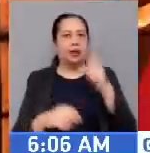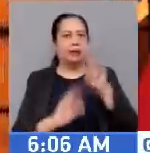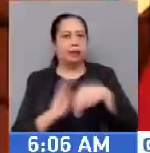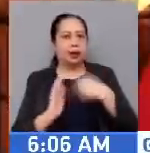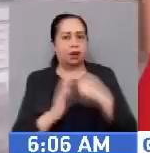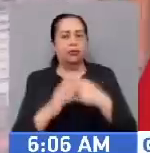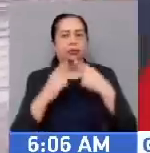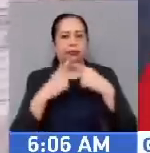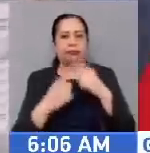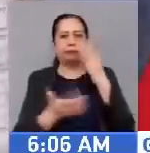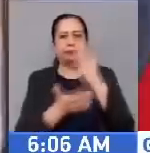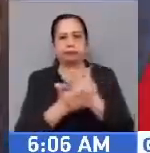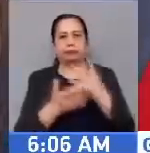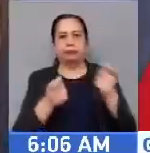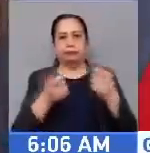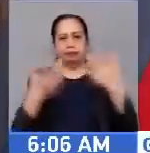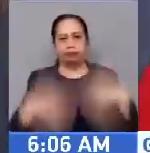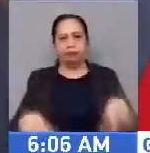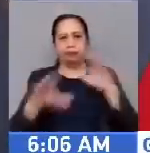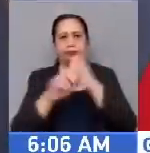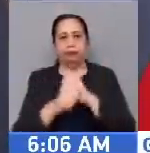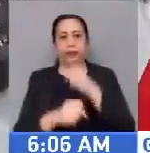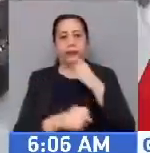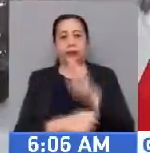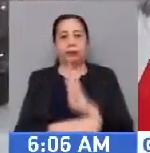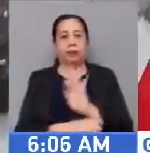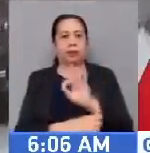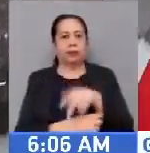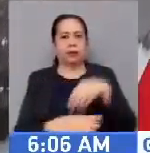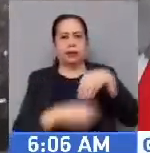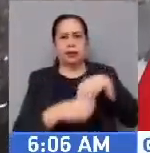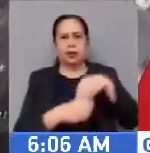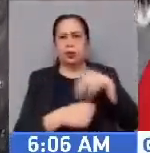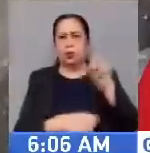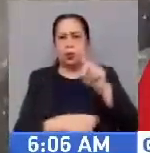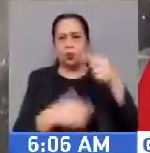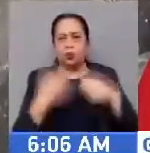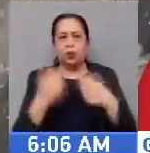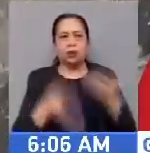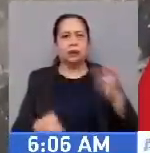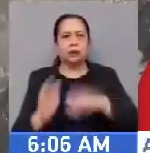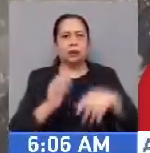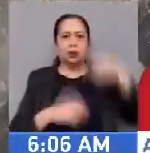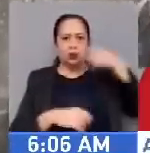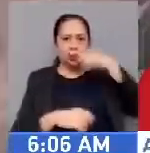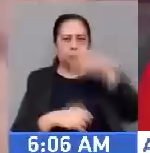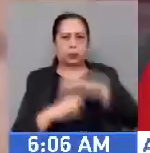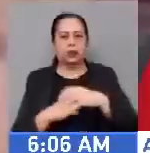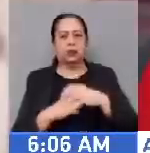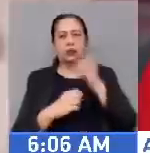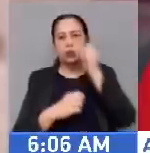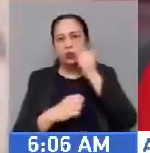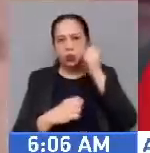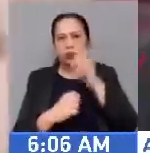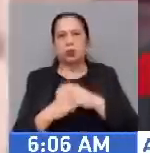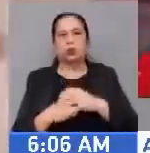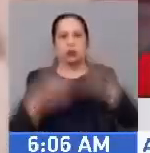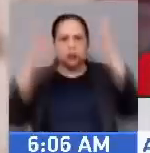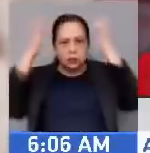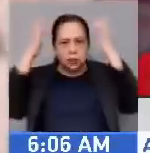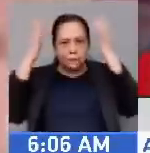under control. Ayon sa BFP, naglalaman ng warehouse ng mga nire-repack na toothpaste, hand soap at shampoo. Siguro yung sa